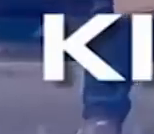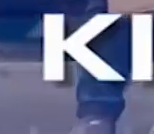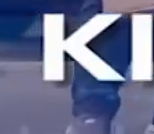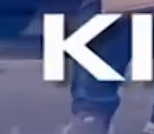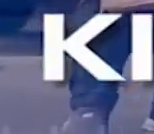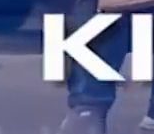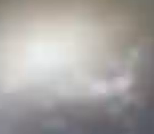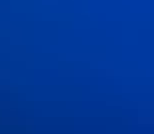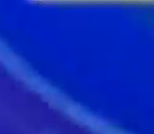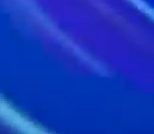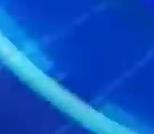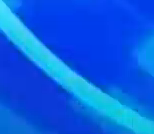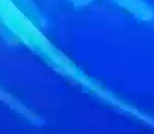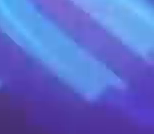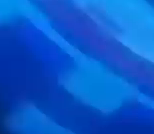tindahan sa Bukawi, Bulacan.